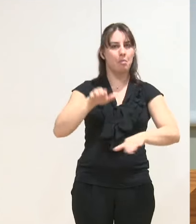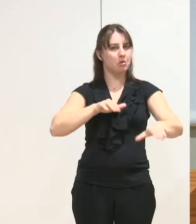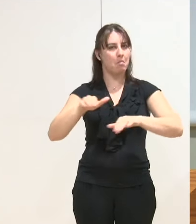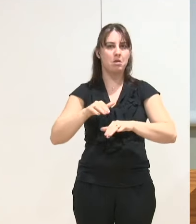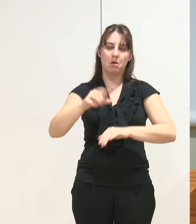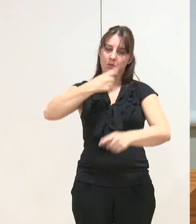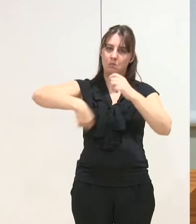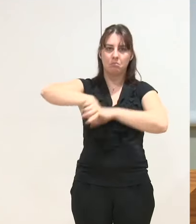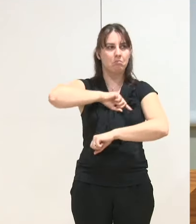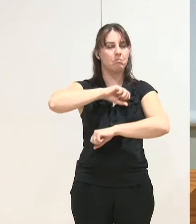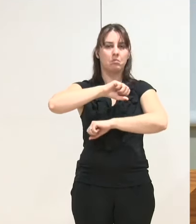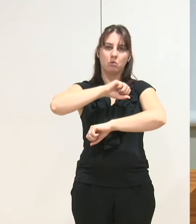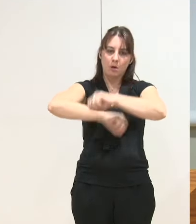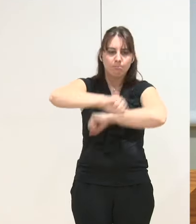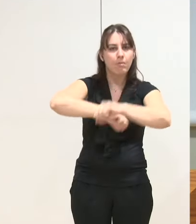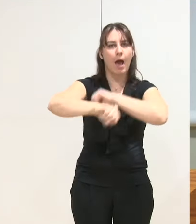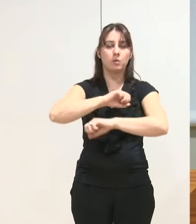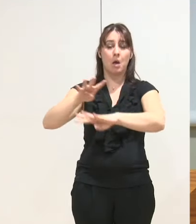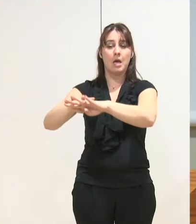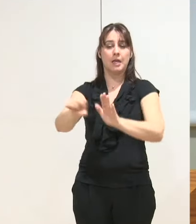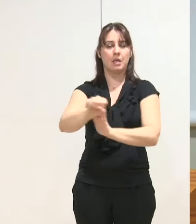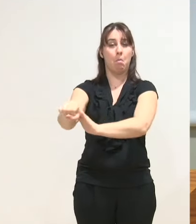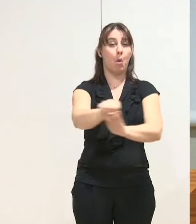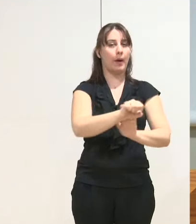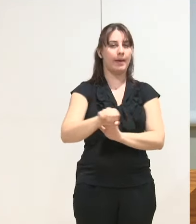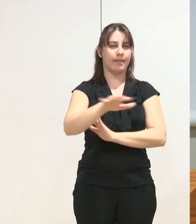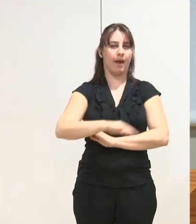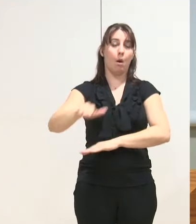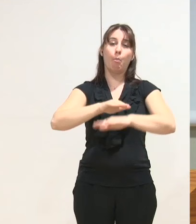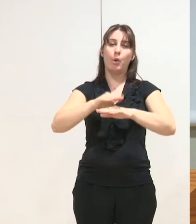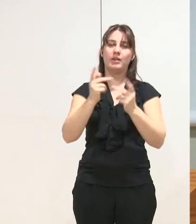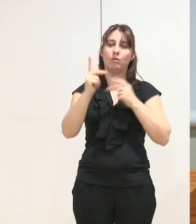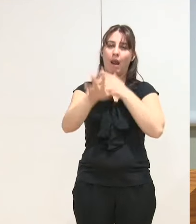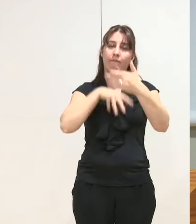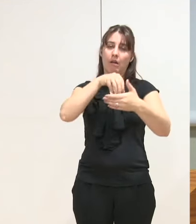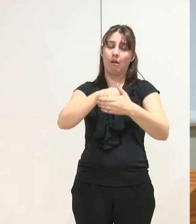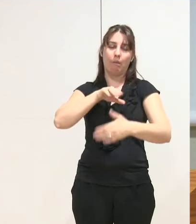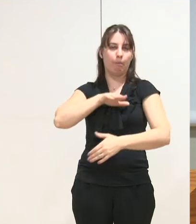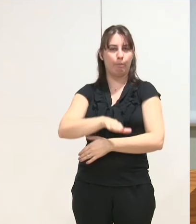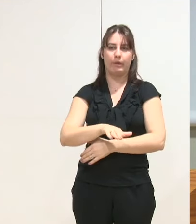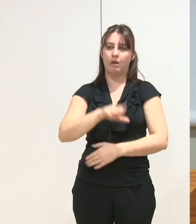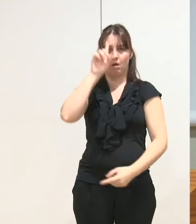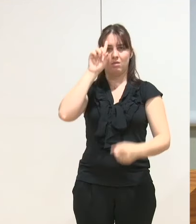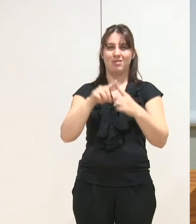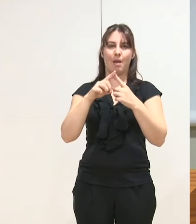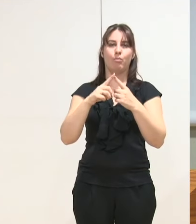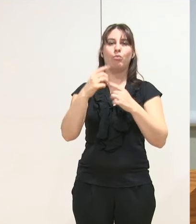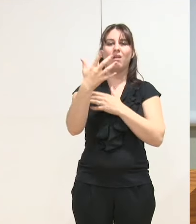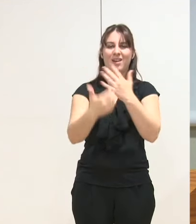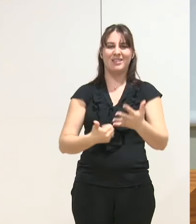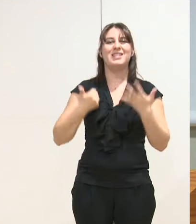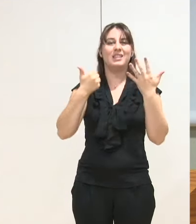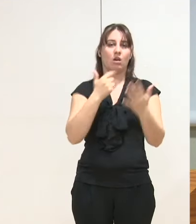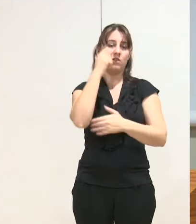action dans les quartiers prioritaires de la politique de la ville pour l'ensemble du mandat puisque ce contrat